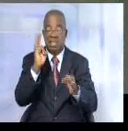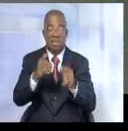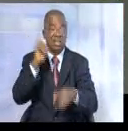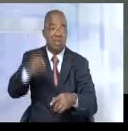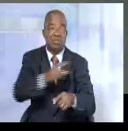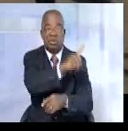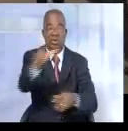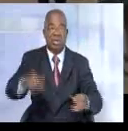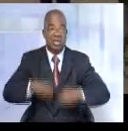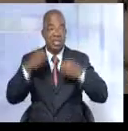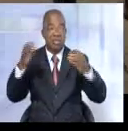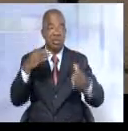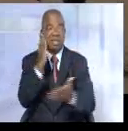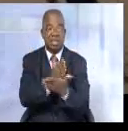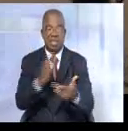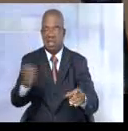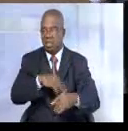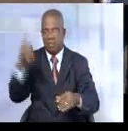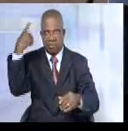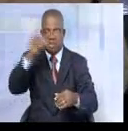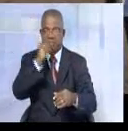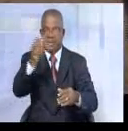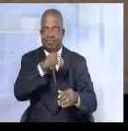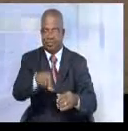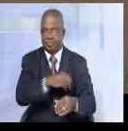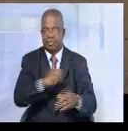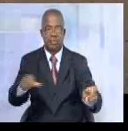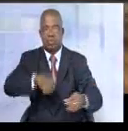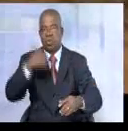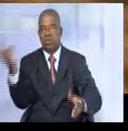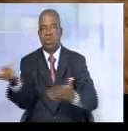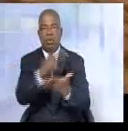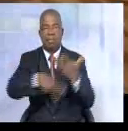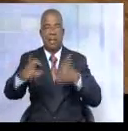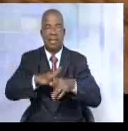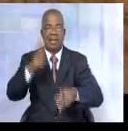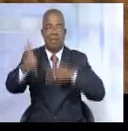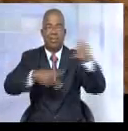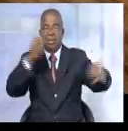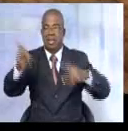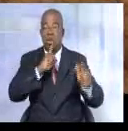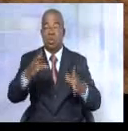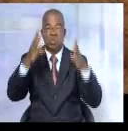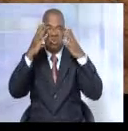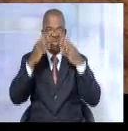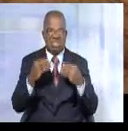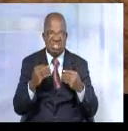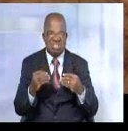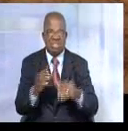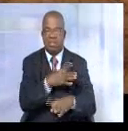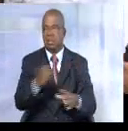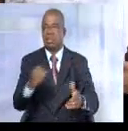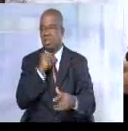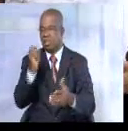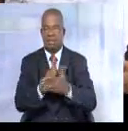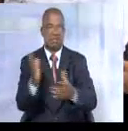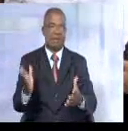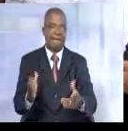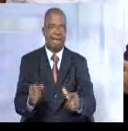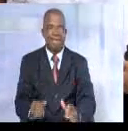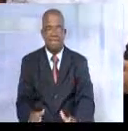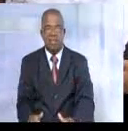des mécontents et garantir l'achèvement de l'autoroute Abidjan-Grand Bassam, un projet comptant pour l'autoroute Abidjan-Lagos. Donc nous